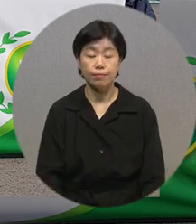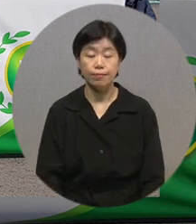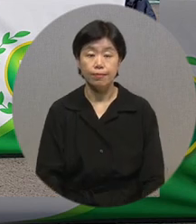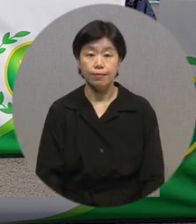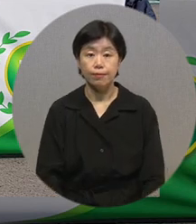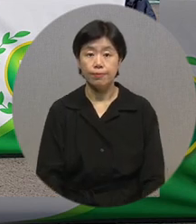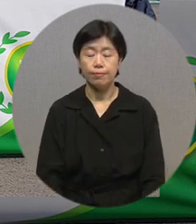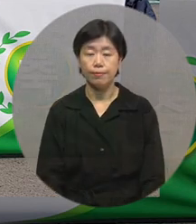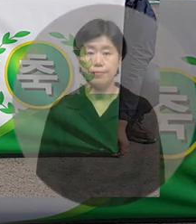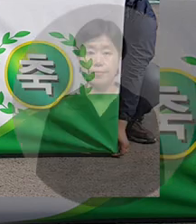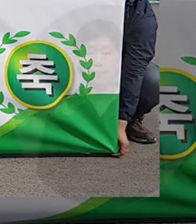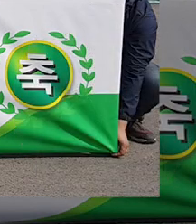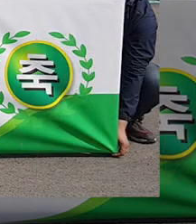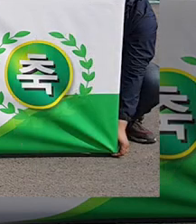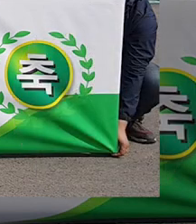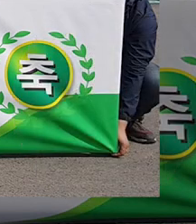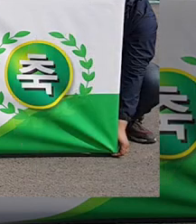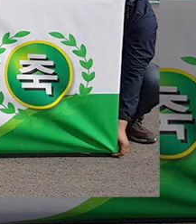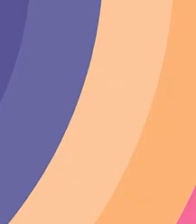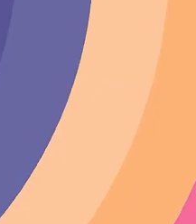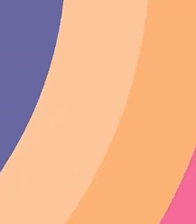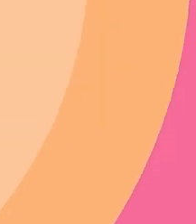복지TV 뉴스 김주은입니다.